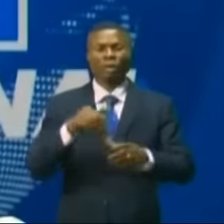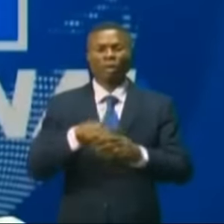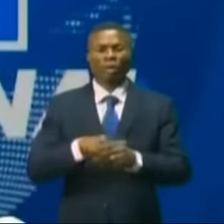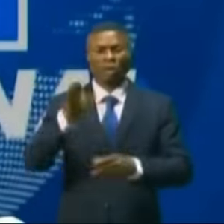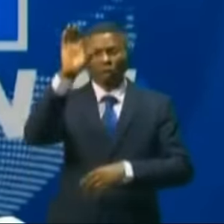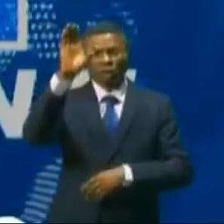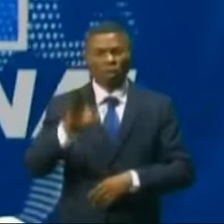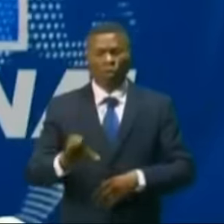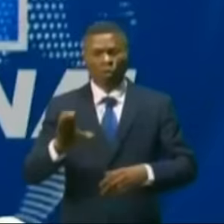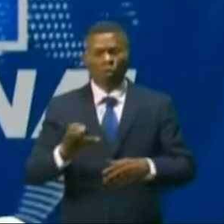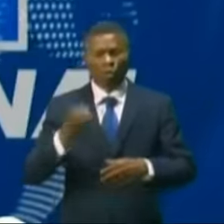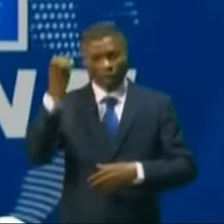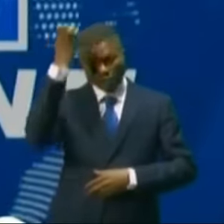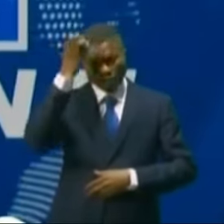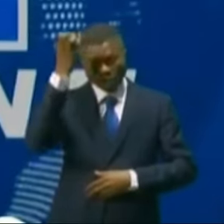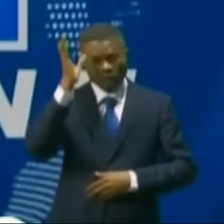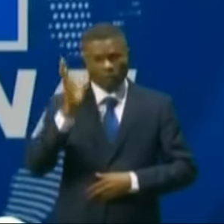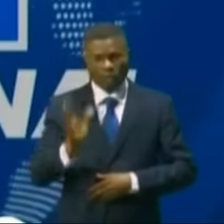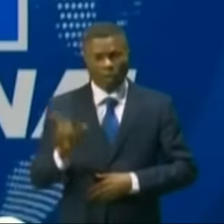commissaire